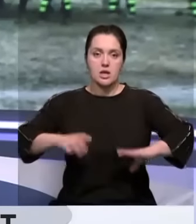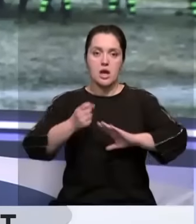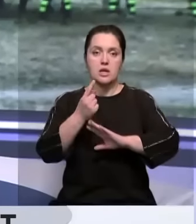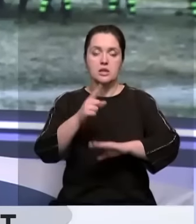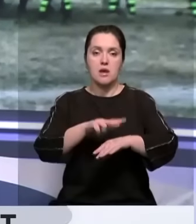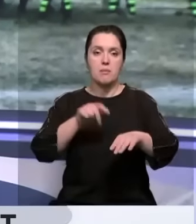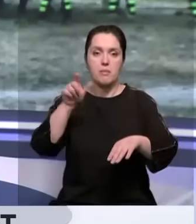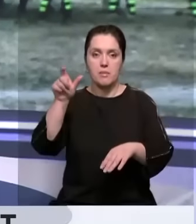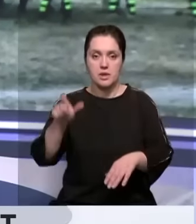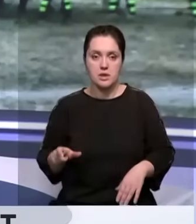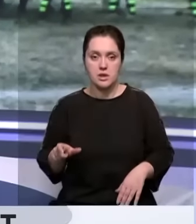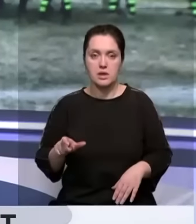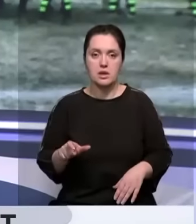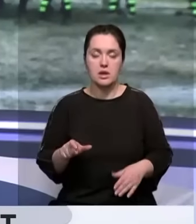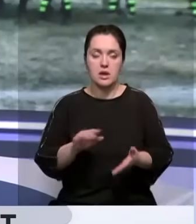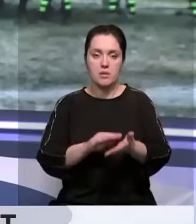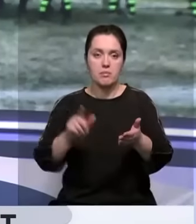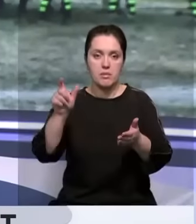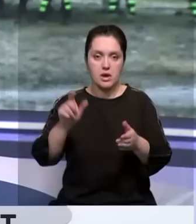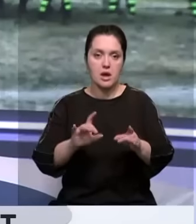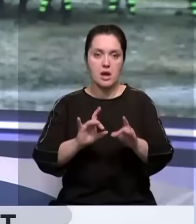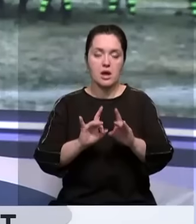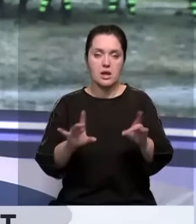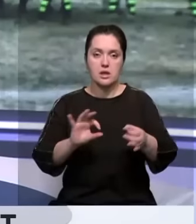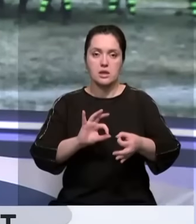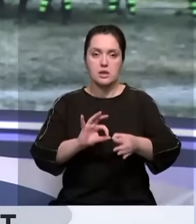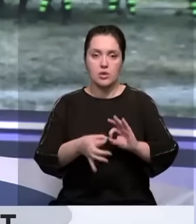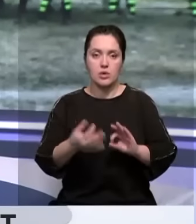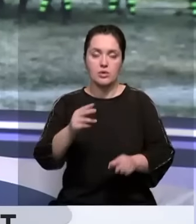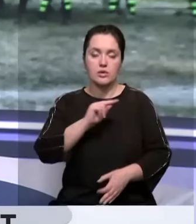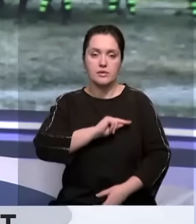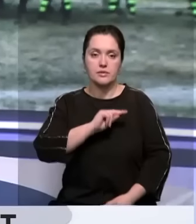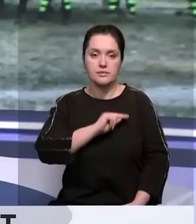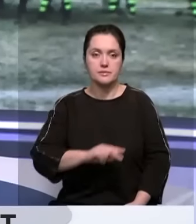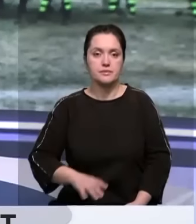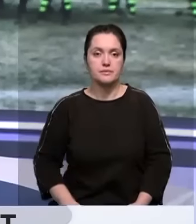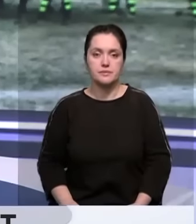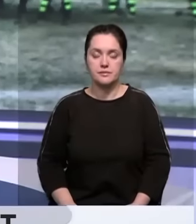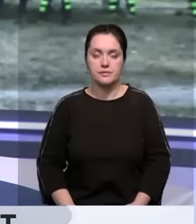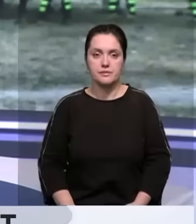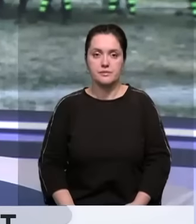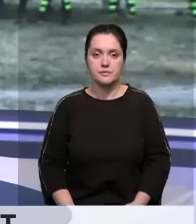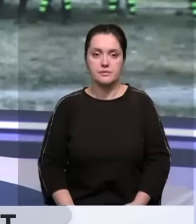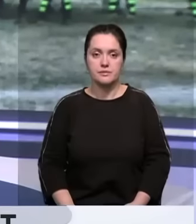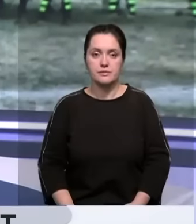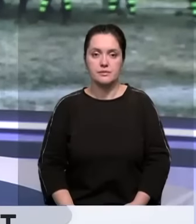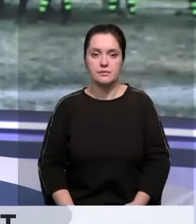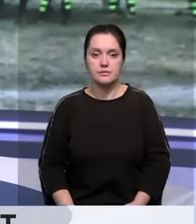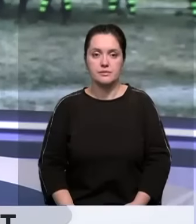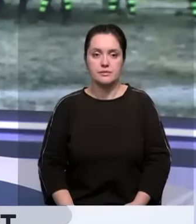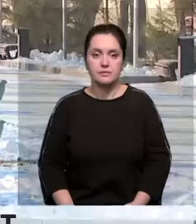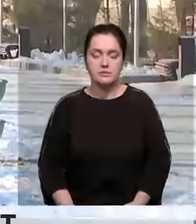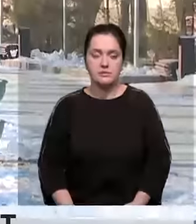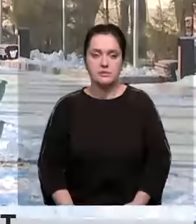и 11 полицейских кавалеристов. Мутагус Дандыбаева расскажет о тонкостях их работы.